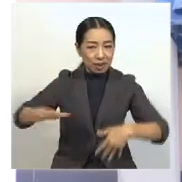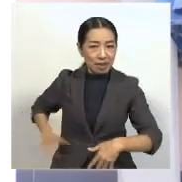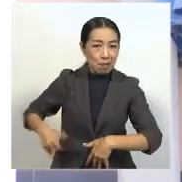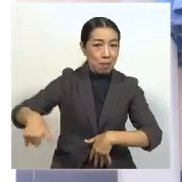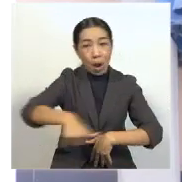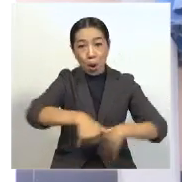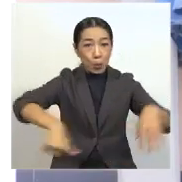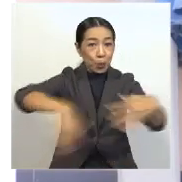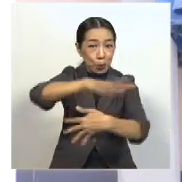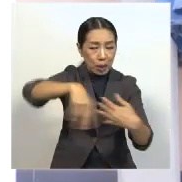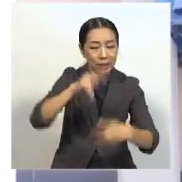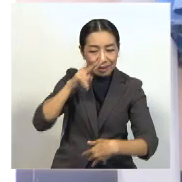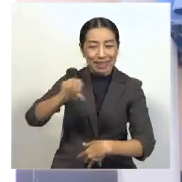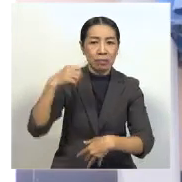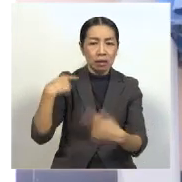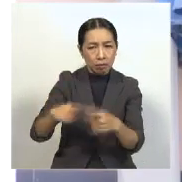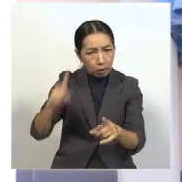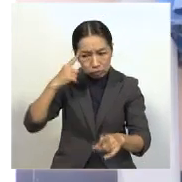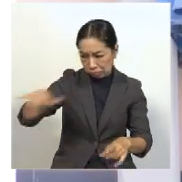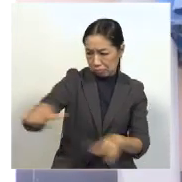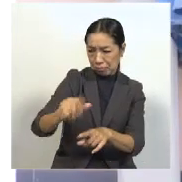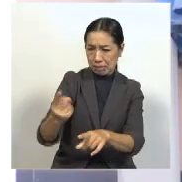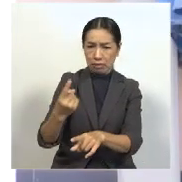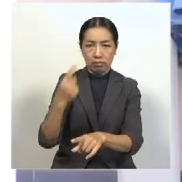ตเห็นเนาะนะครับ